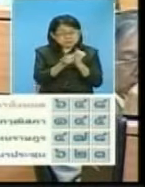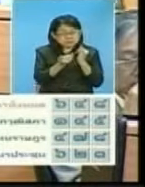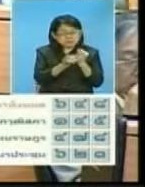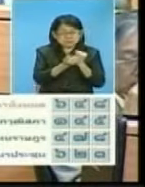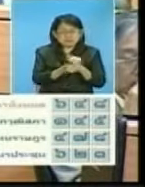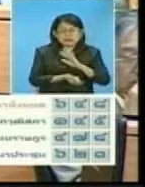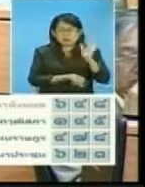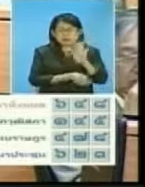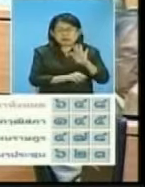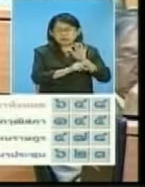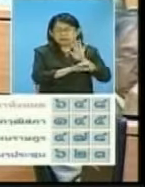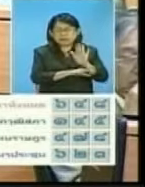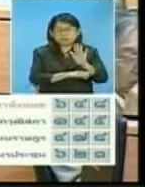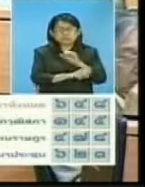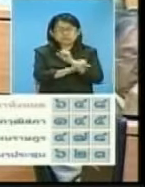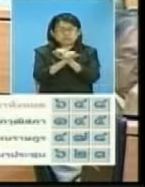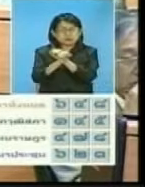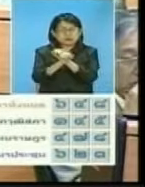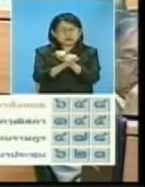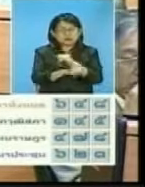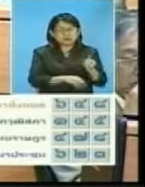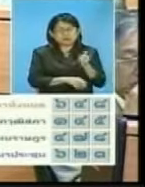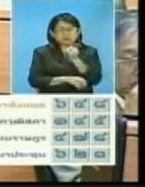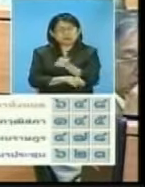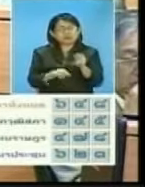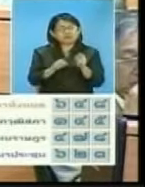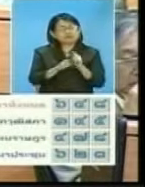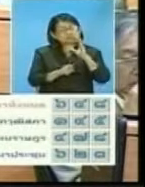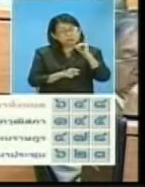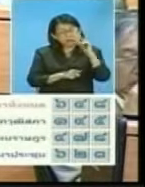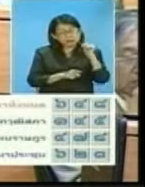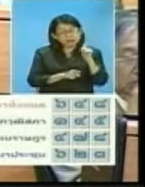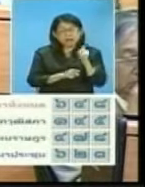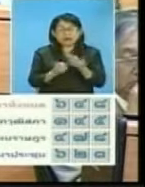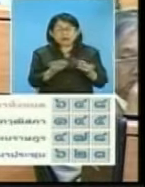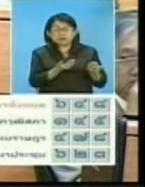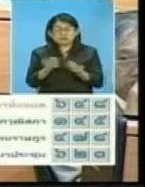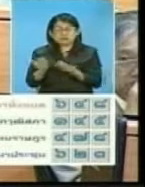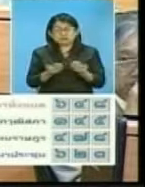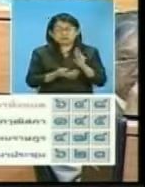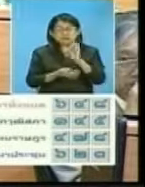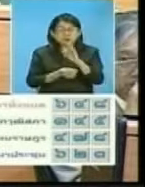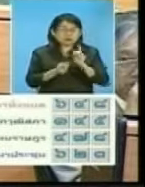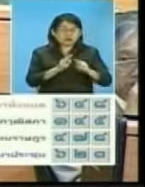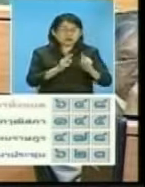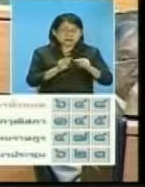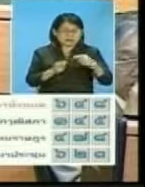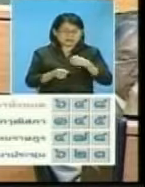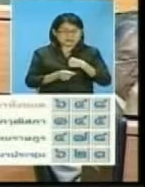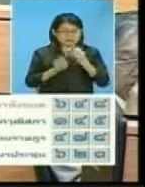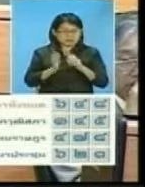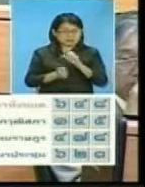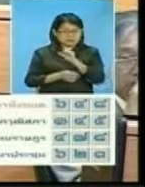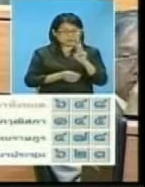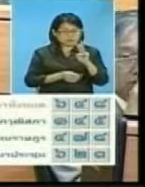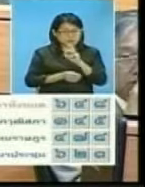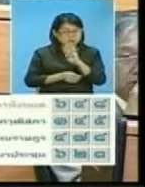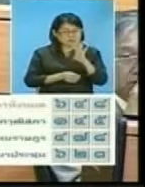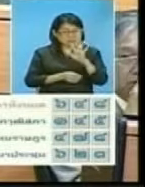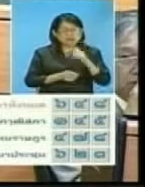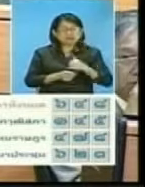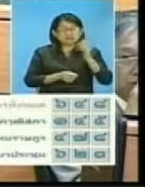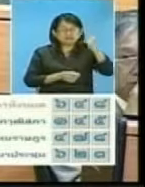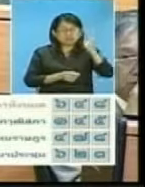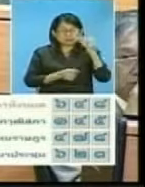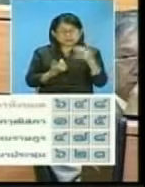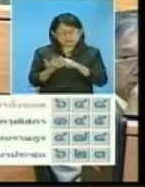หรือมีส่วนที่เป็นบุคคลีหรือเป็นบุตรอะไรก็ตามในส่วนที่พวกกับผม 4-5 คนได้แปลซึ่งกับผมจ